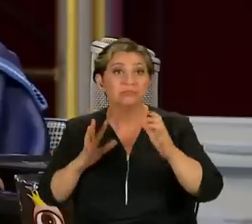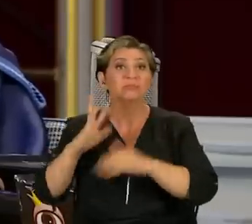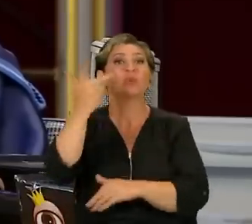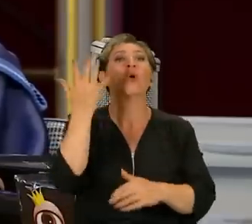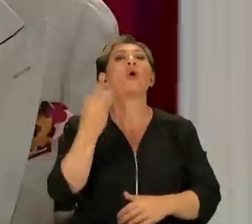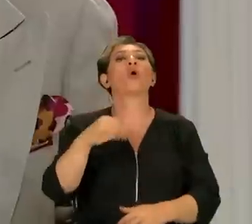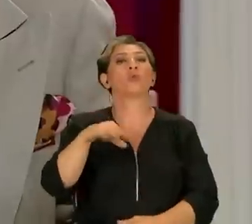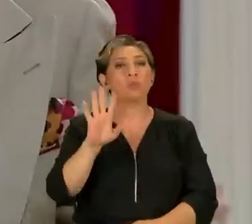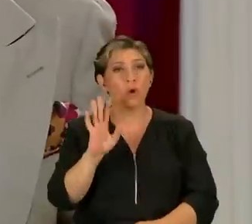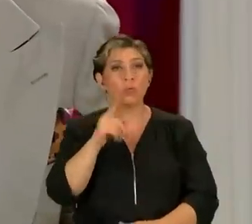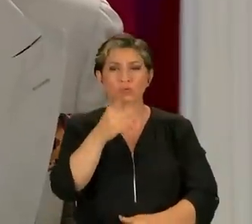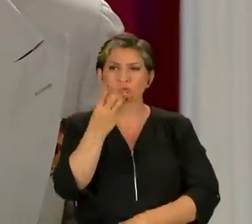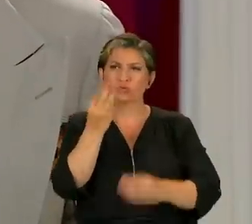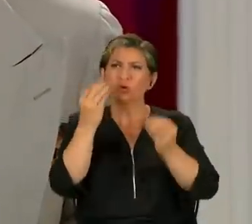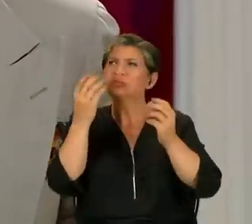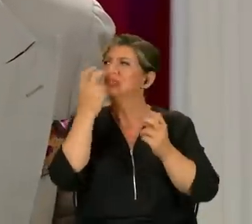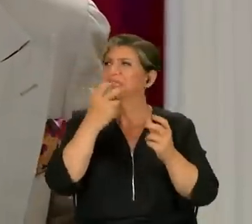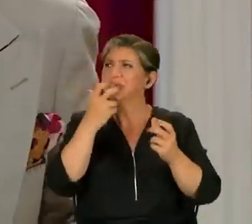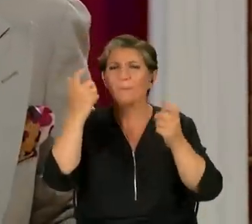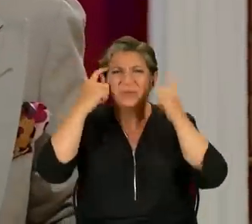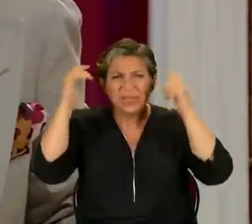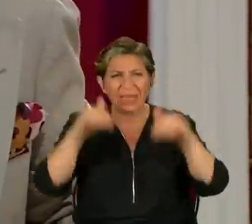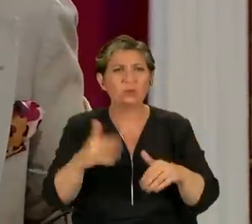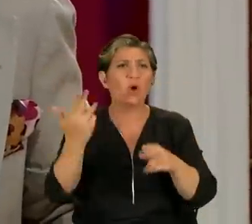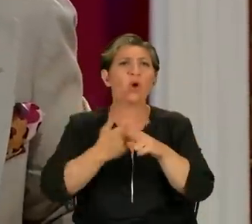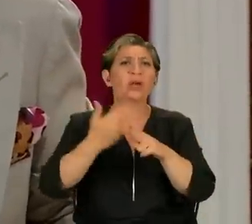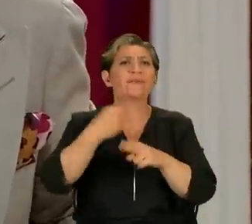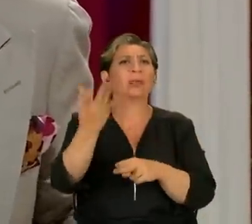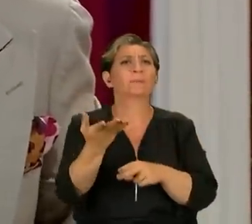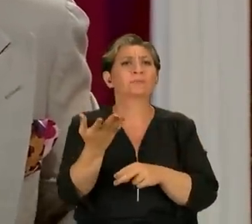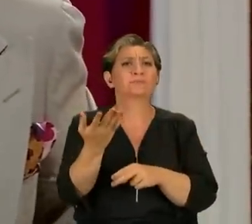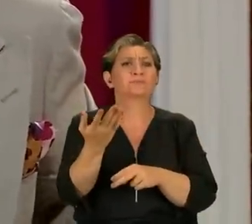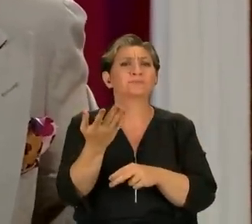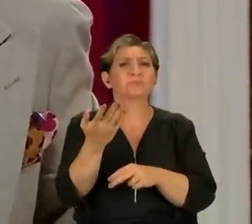gitmediği söylenir. Aynen. Bu birçok sanatçının başının belasıdır. Örnekse